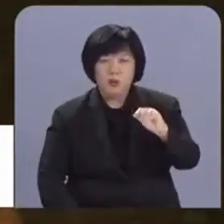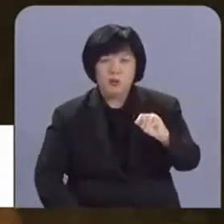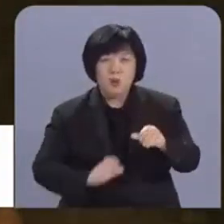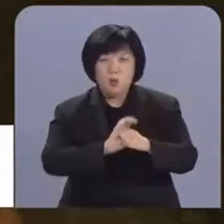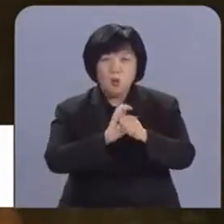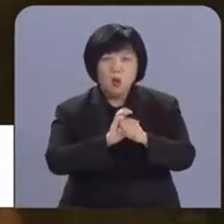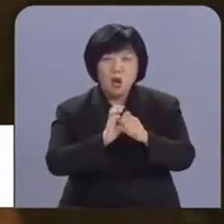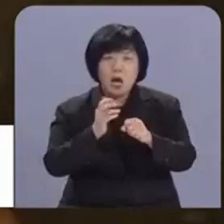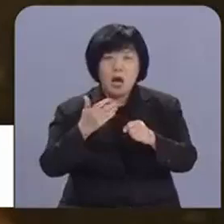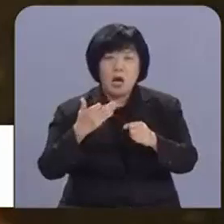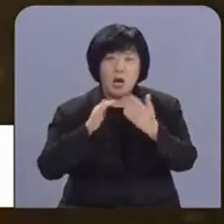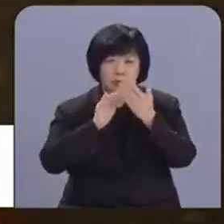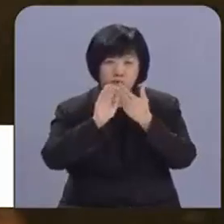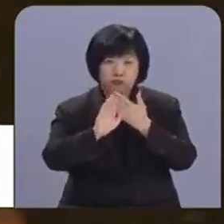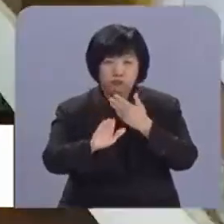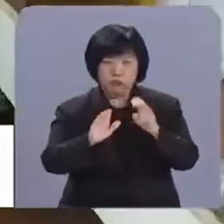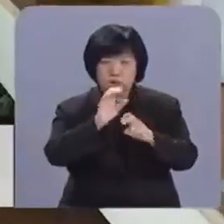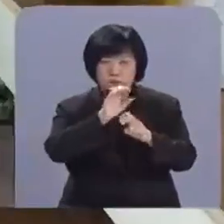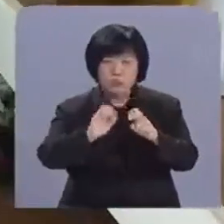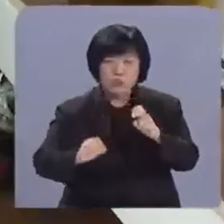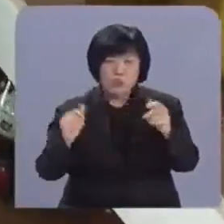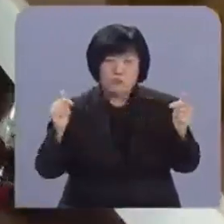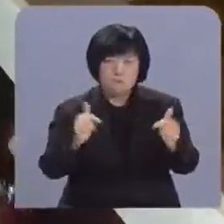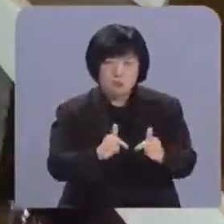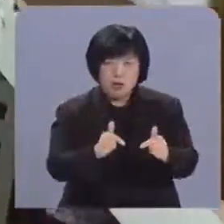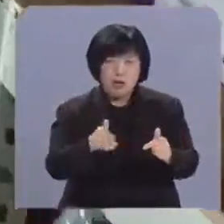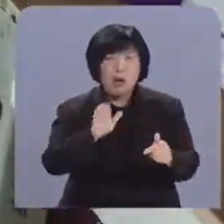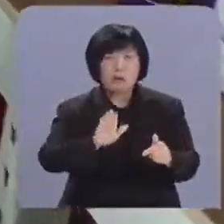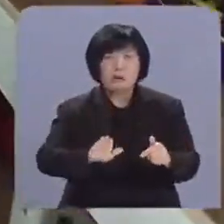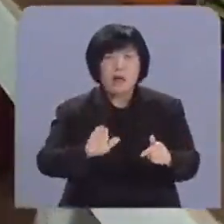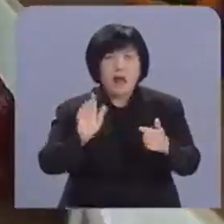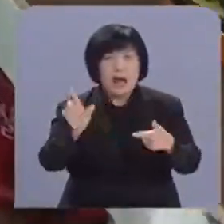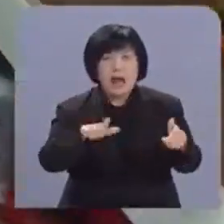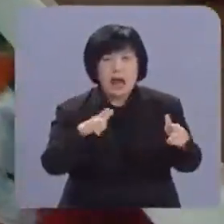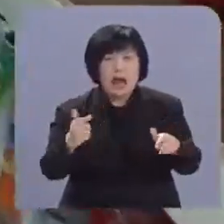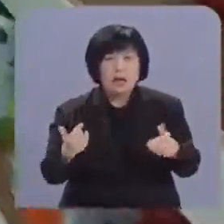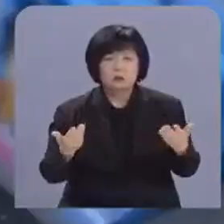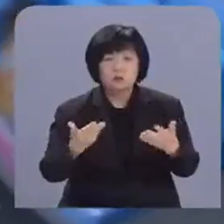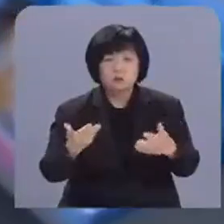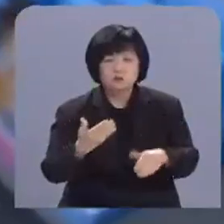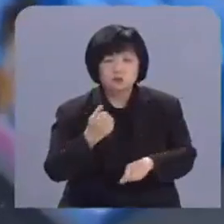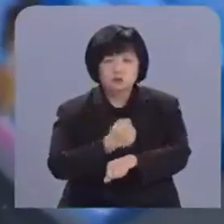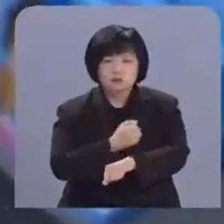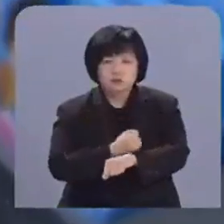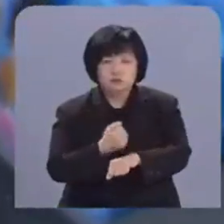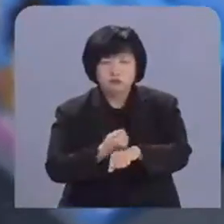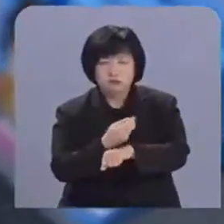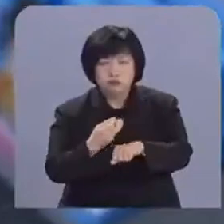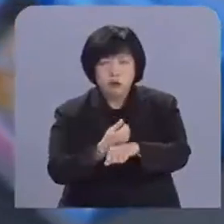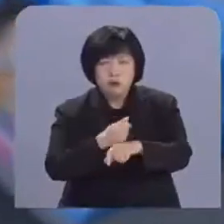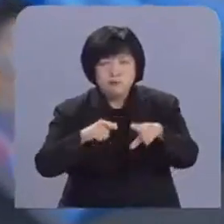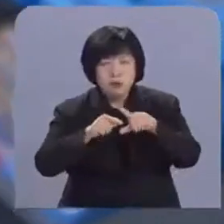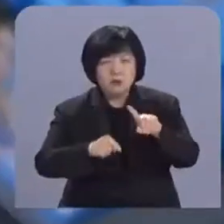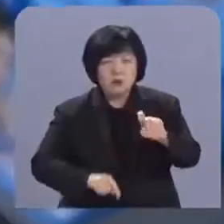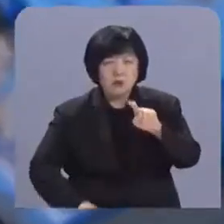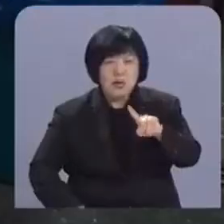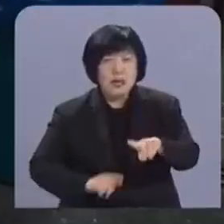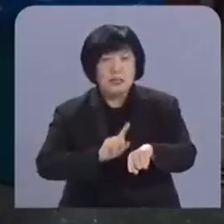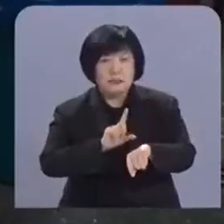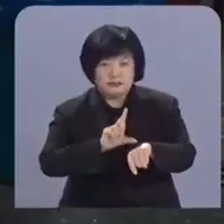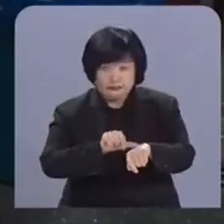이후 20%가량 줄었습니다. 하지만 하루 노동시간은 평균 11시간, 평균 영업일수는